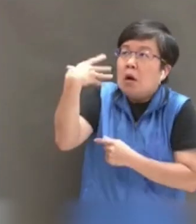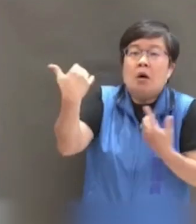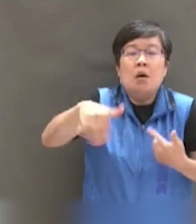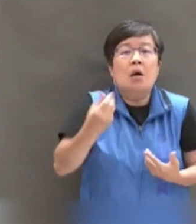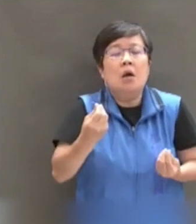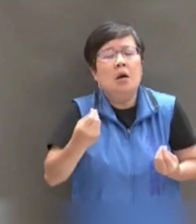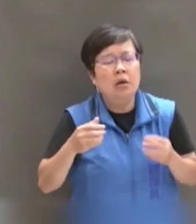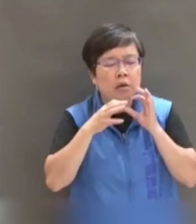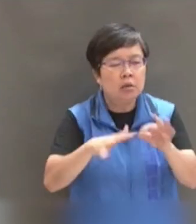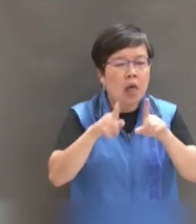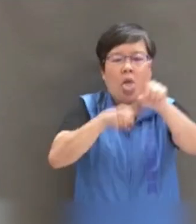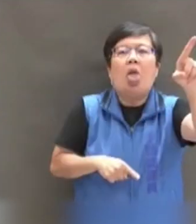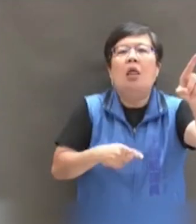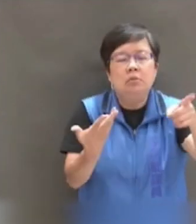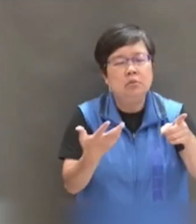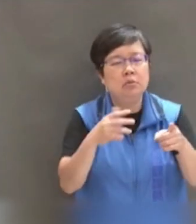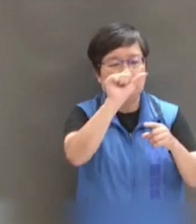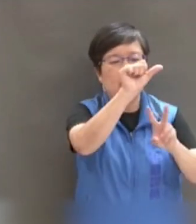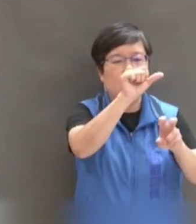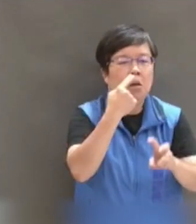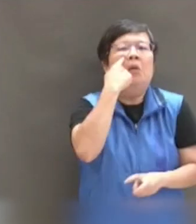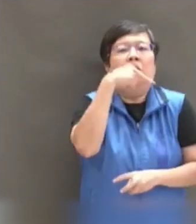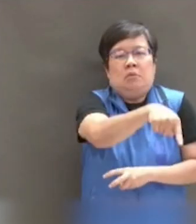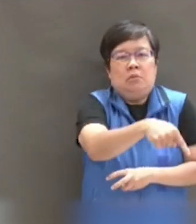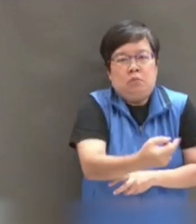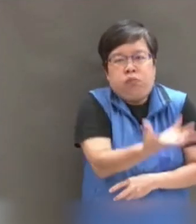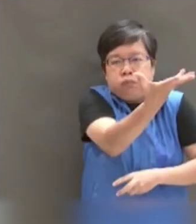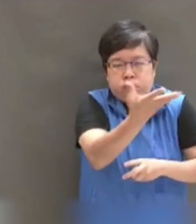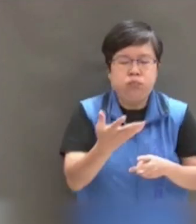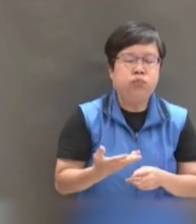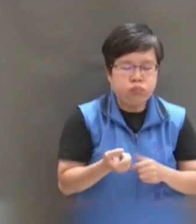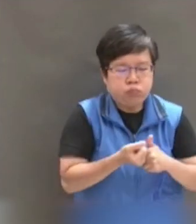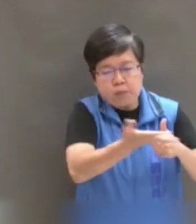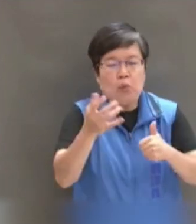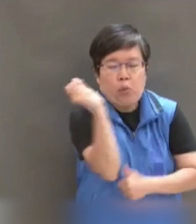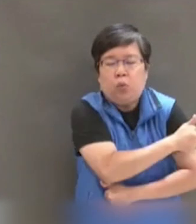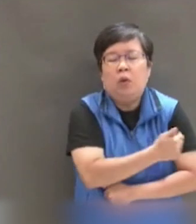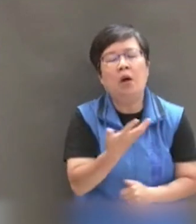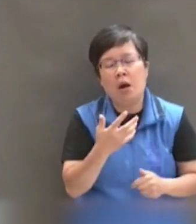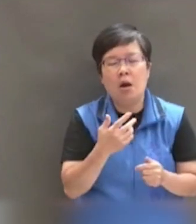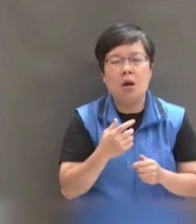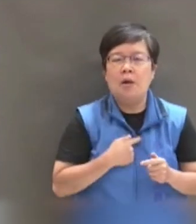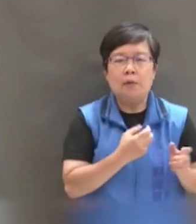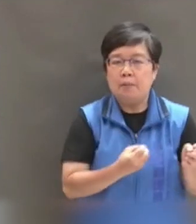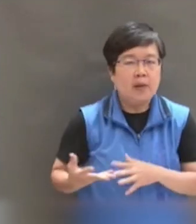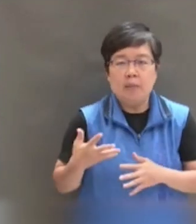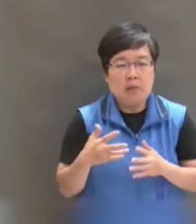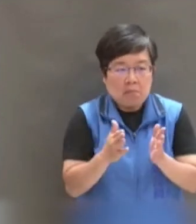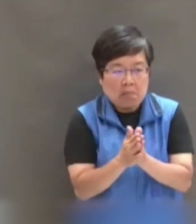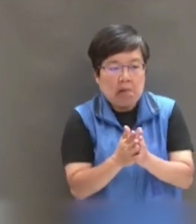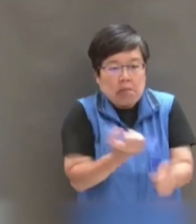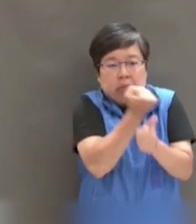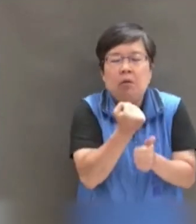所以这当中的落差性也是造成这一次整个感染快速没有办法一下子可以有效